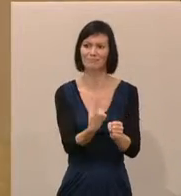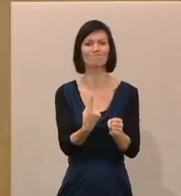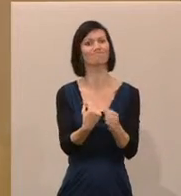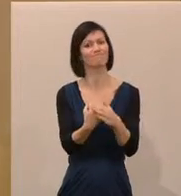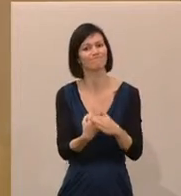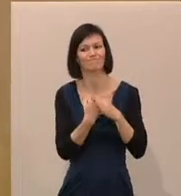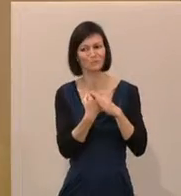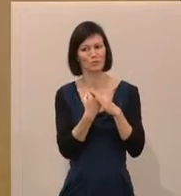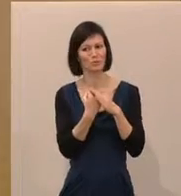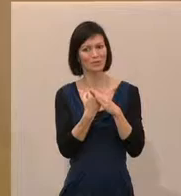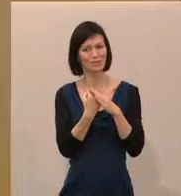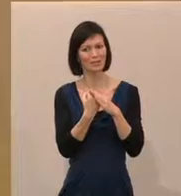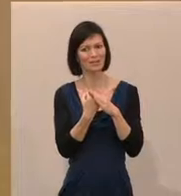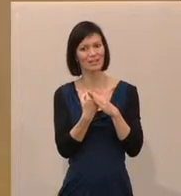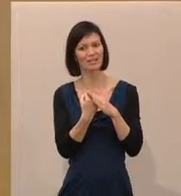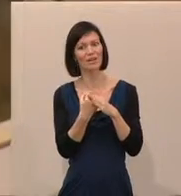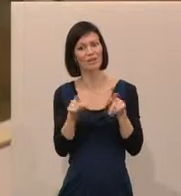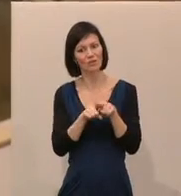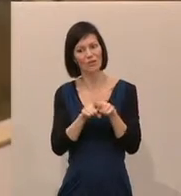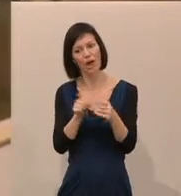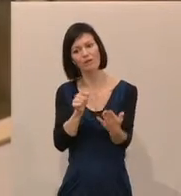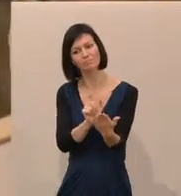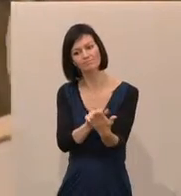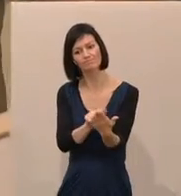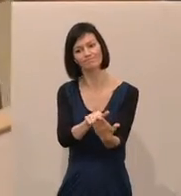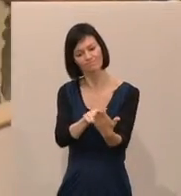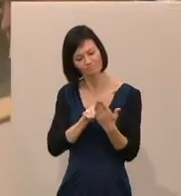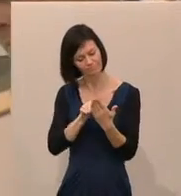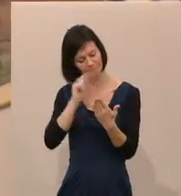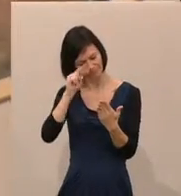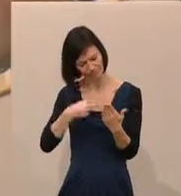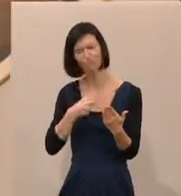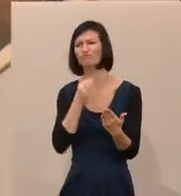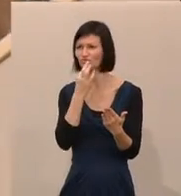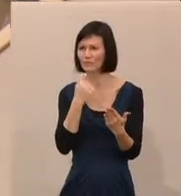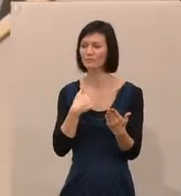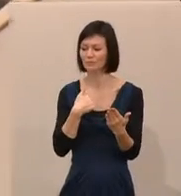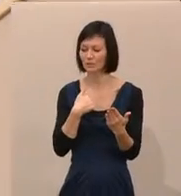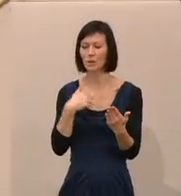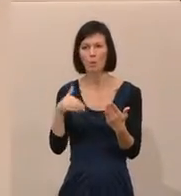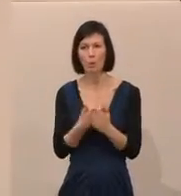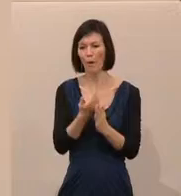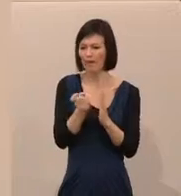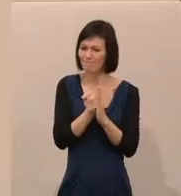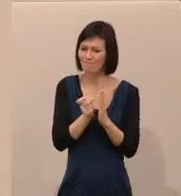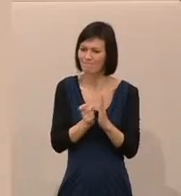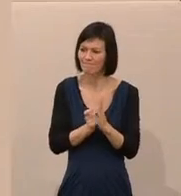motiviert haben, sich auseinanderzusetzen mit diesen neuen Forderungen, die schon in